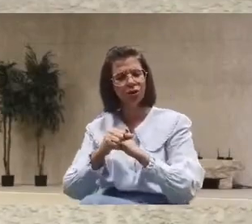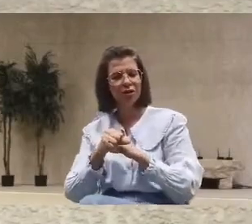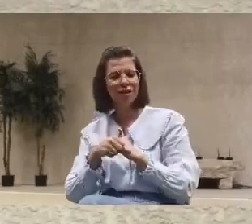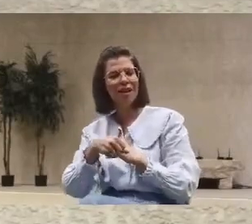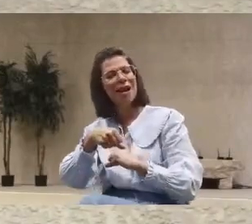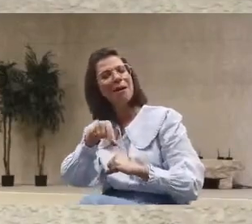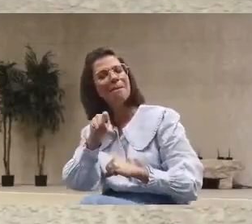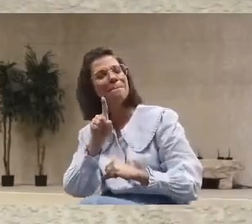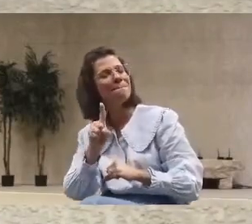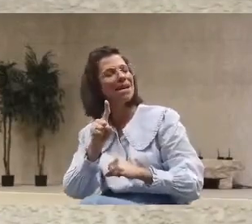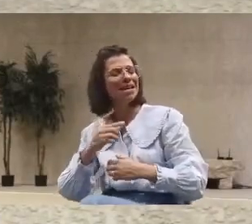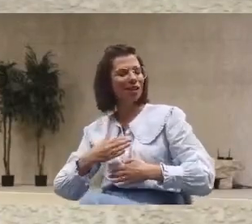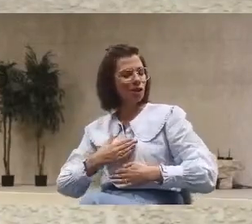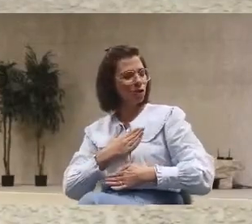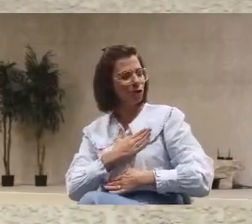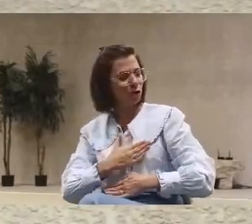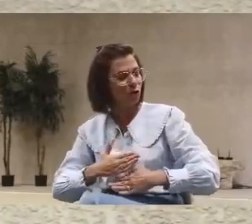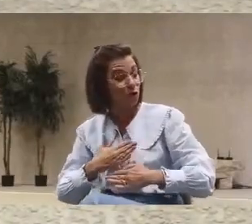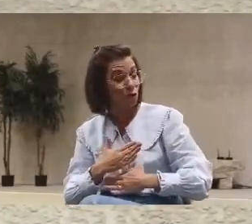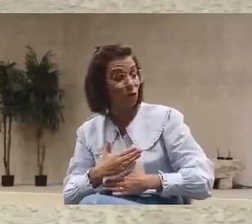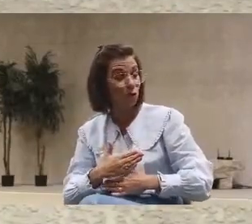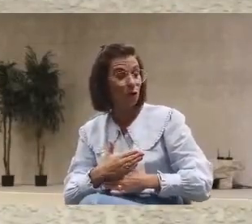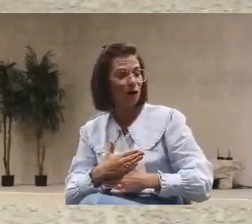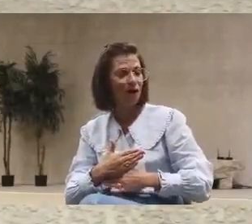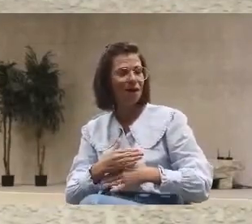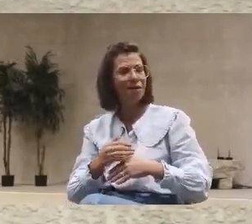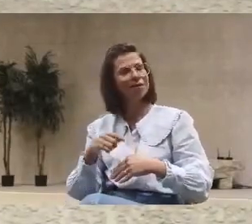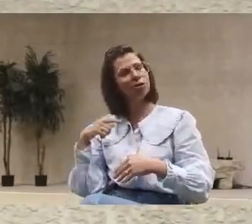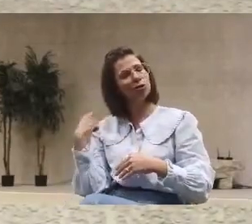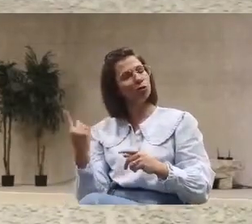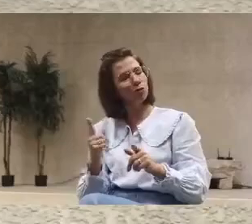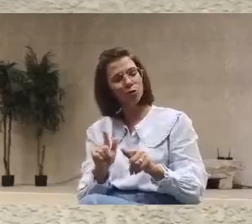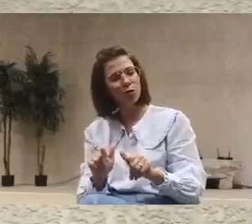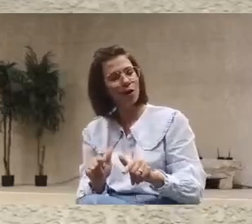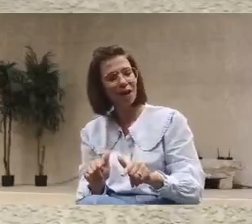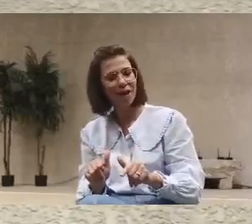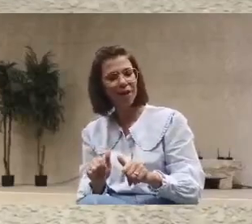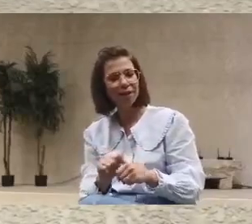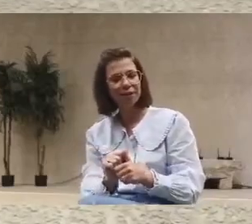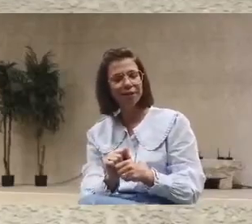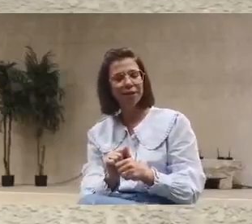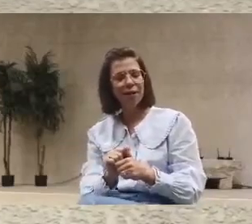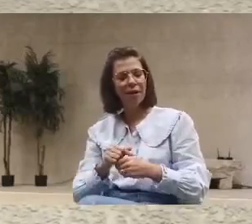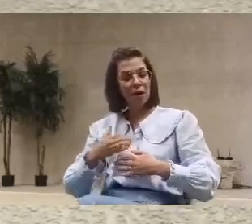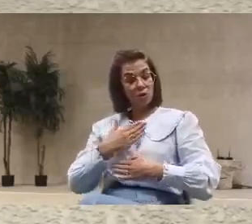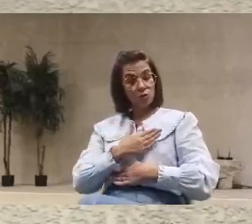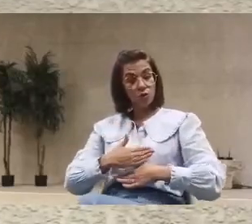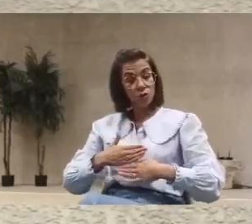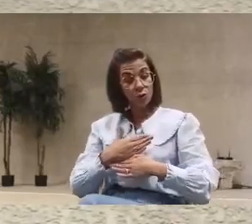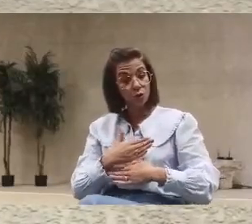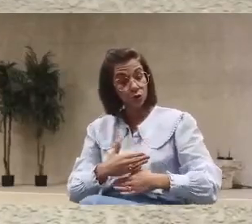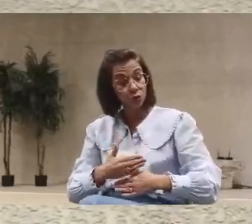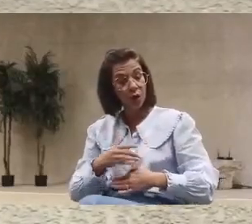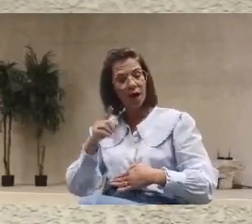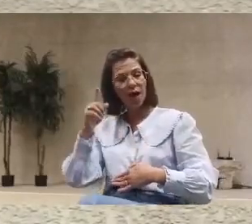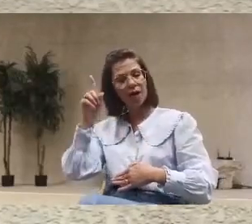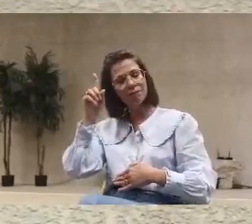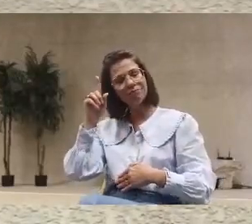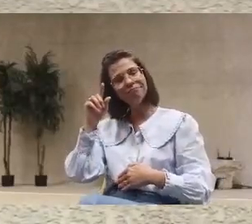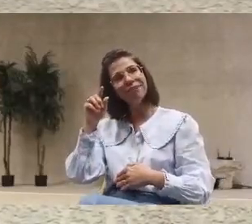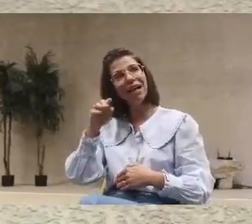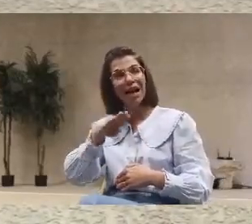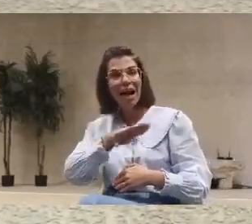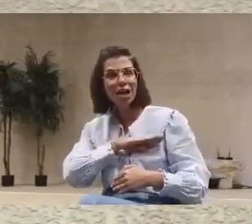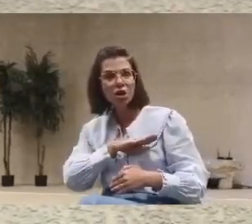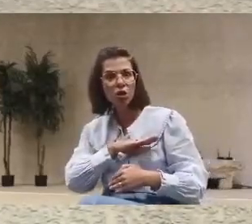Mais une joie qui ne dépend pas des circonstances si changeantes, mais qui dépend de Dieu qui ne change pas, de Dieu qui est